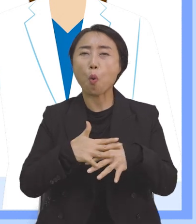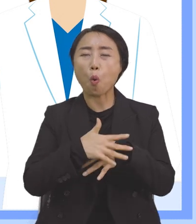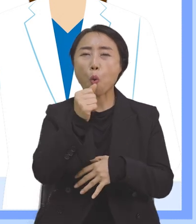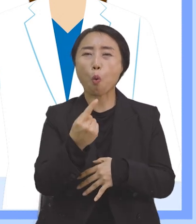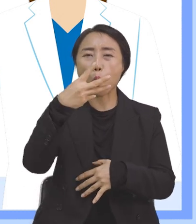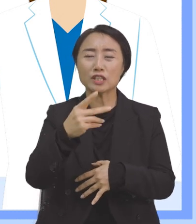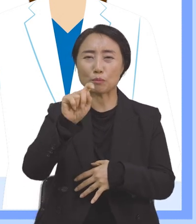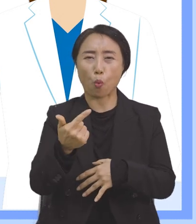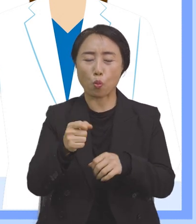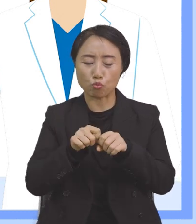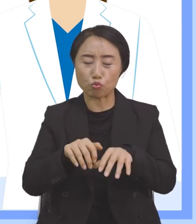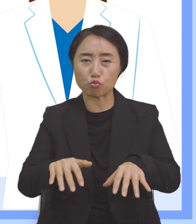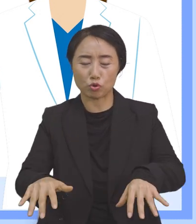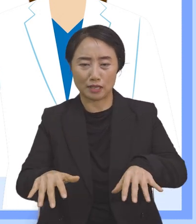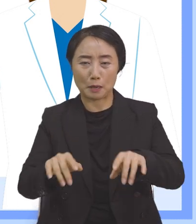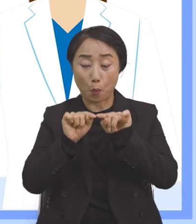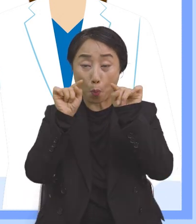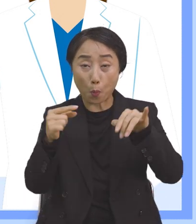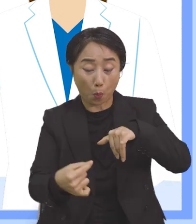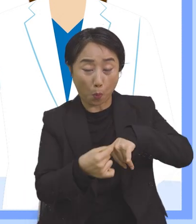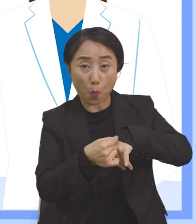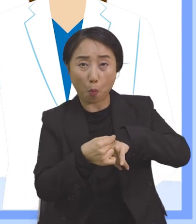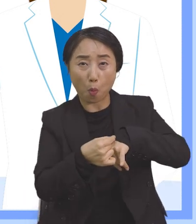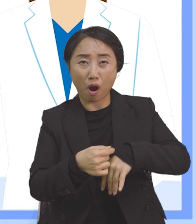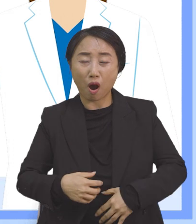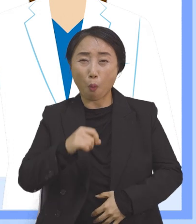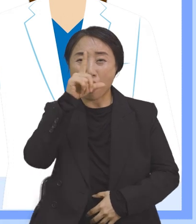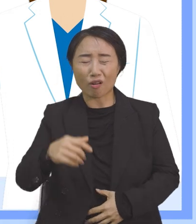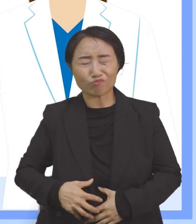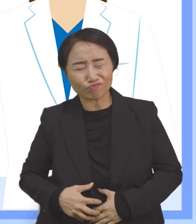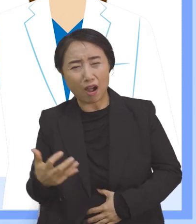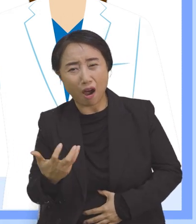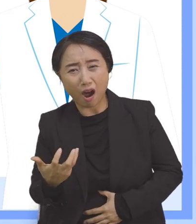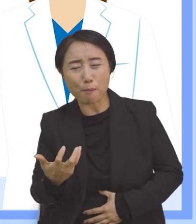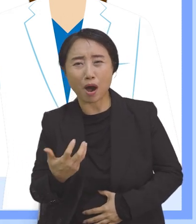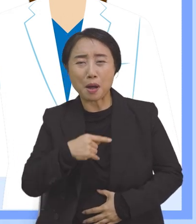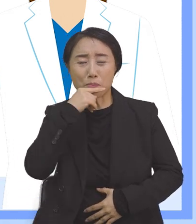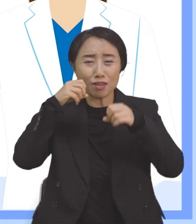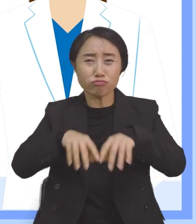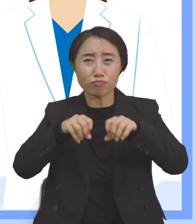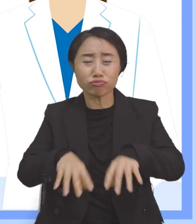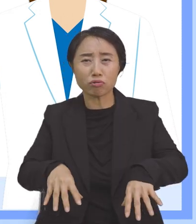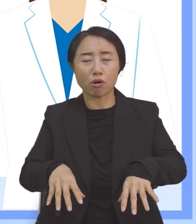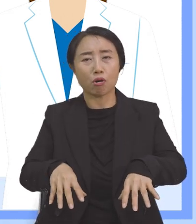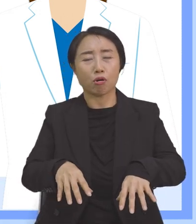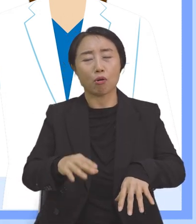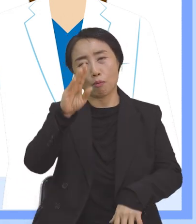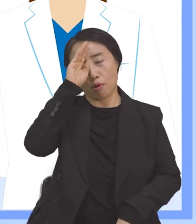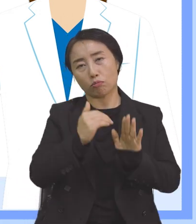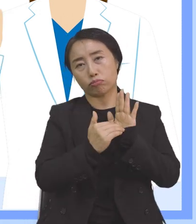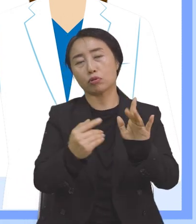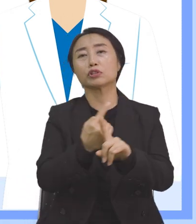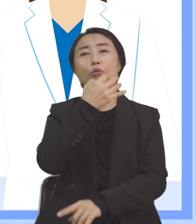호르몬이 분비되는 자궁 내 장치 삽입을 통해 월경통이나 과다월경과 같은 부인과적인 증상이나